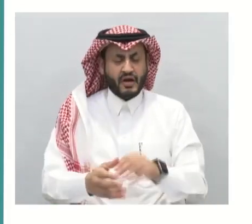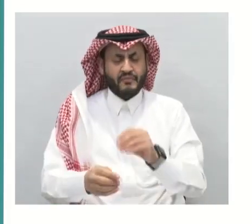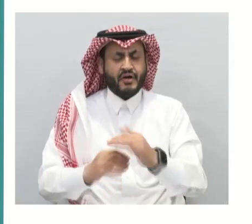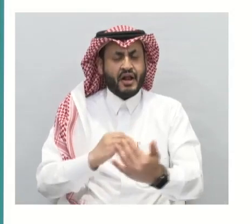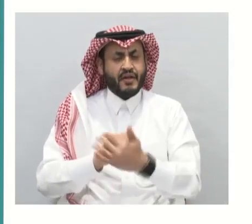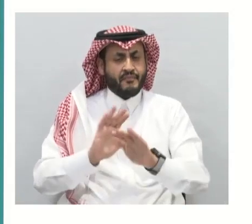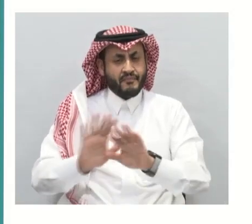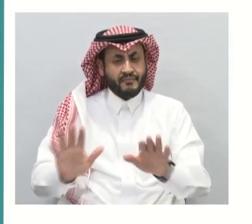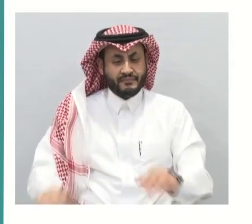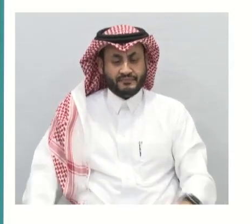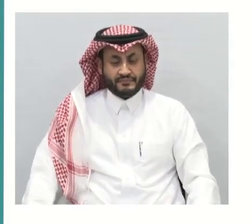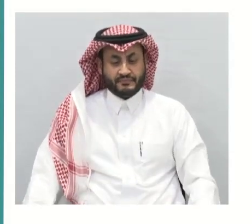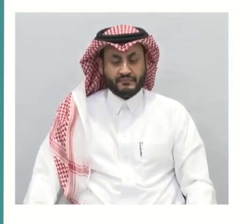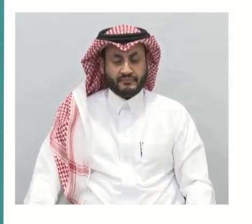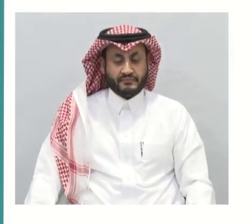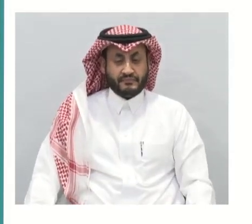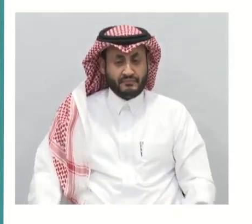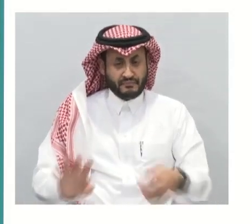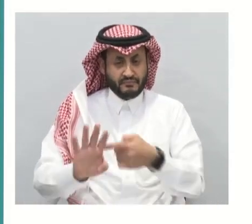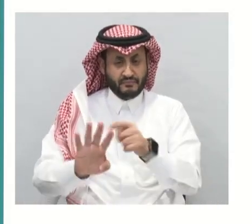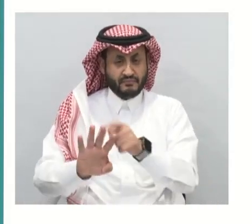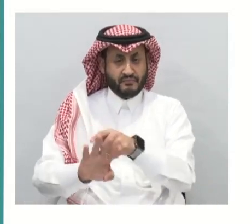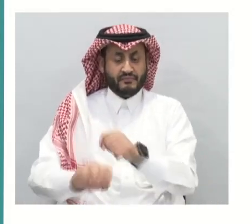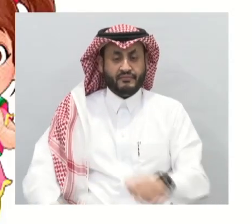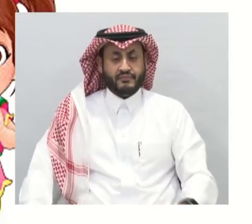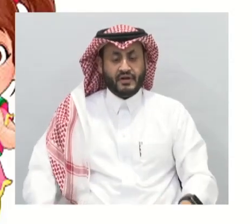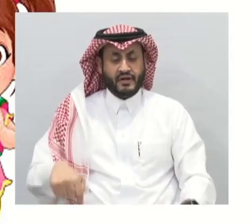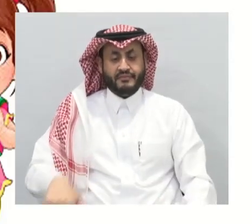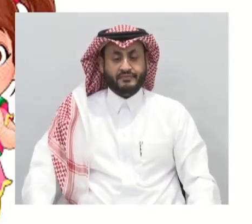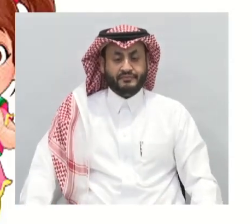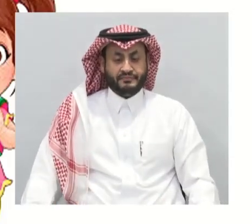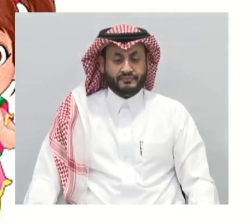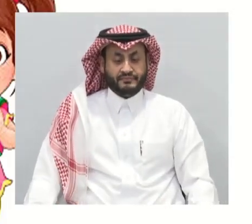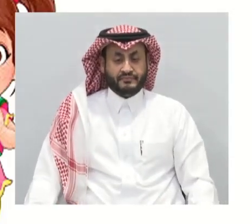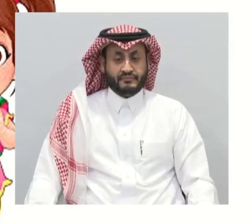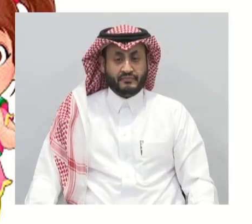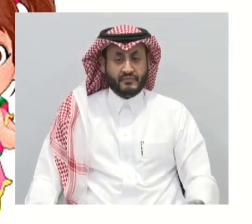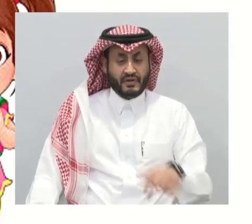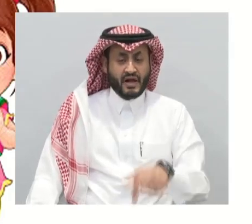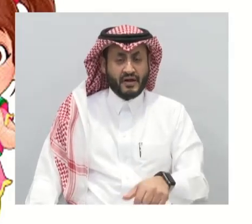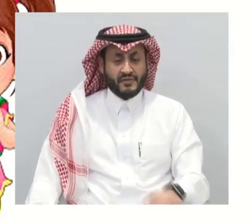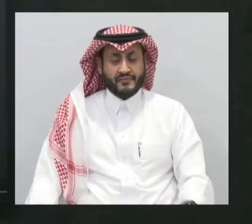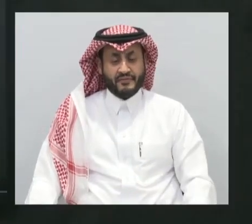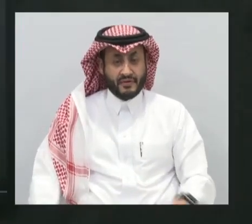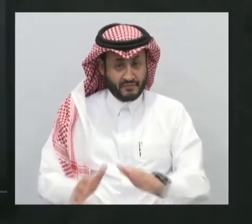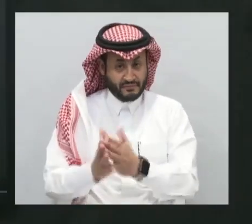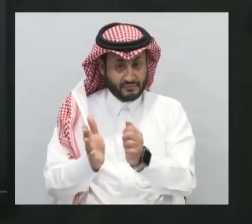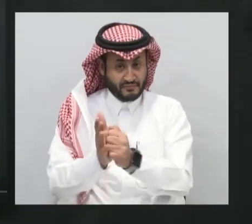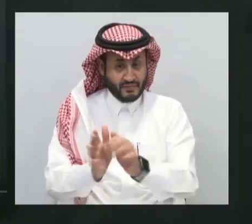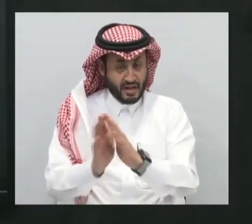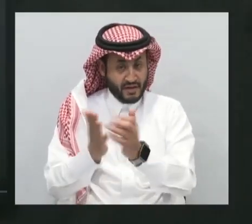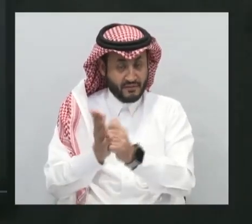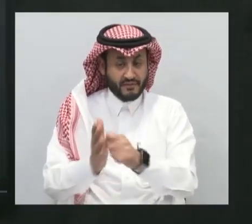بالحصه الماضيه يتبقى لنا الحواس الاخرى نتعرف عليها اليوم ولكن في حصتنا الماضي يتوقفنا عندنا